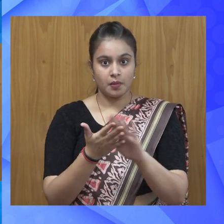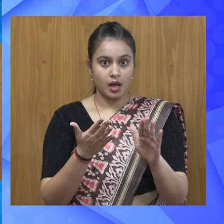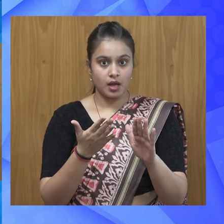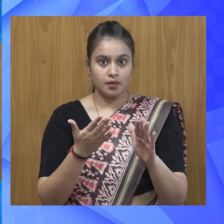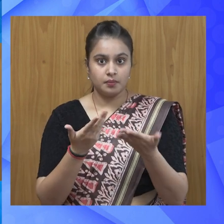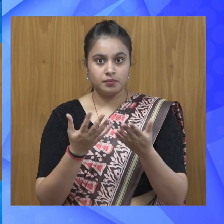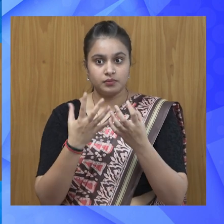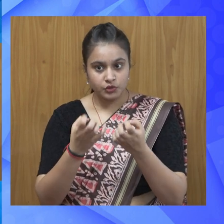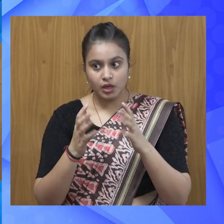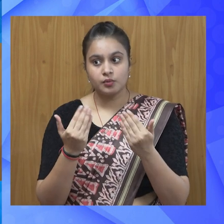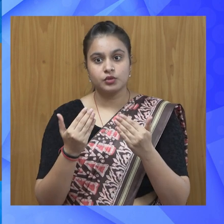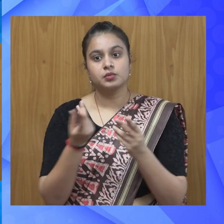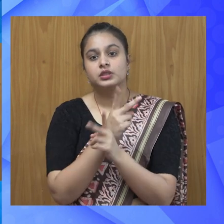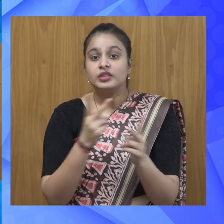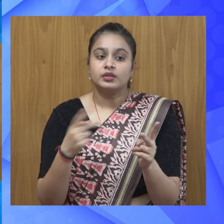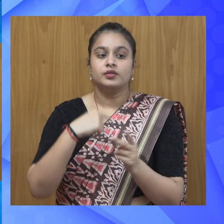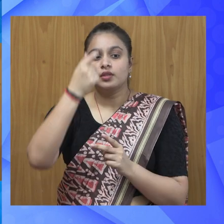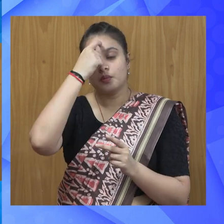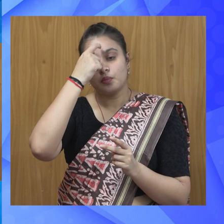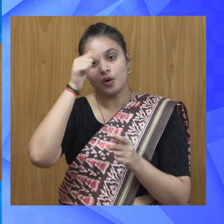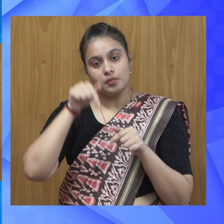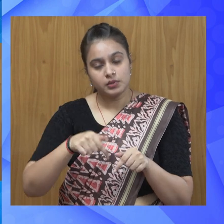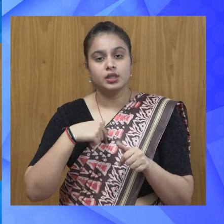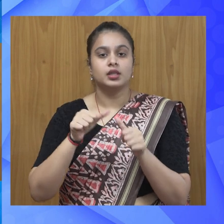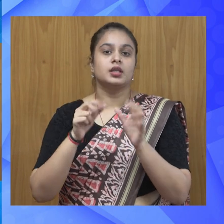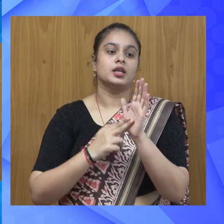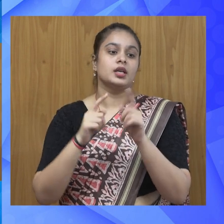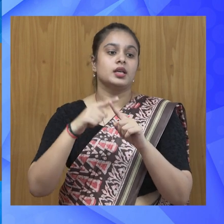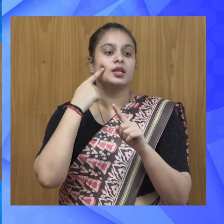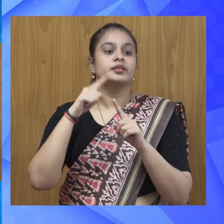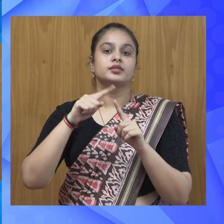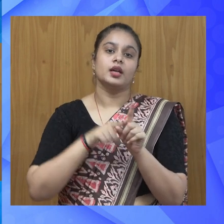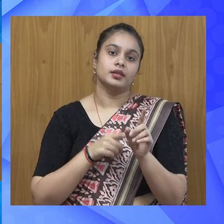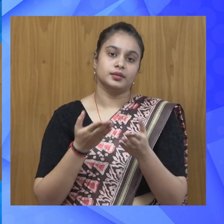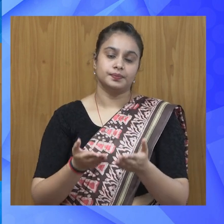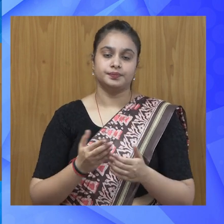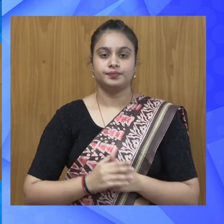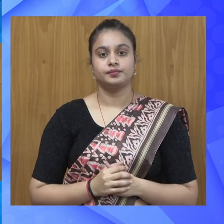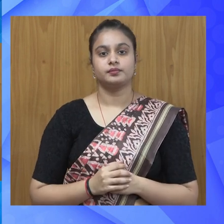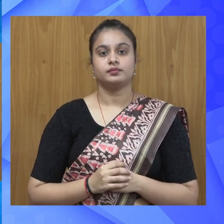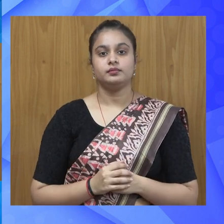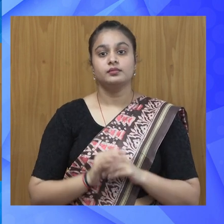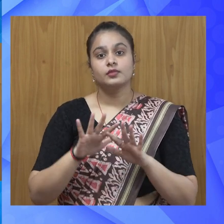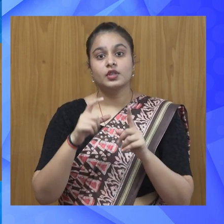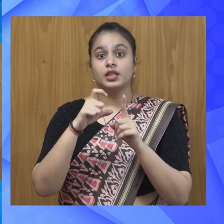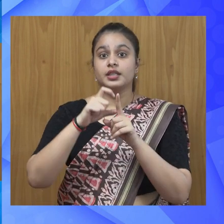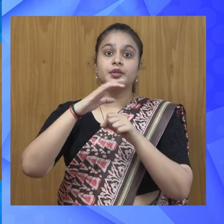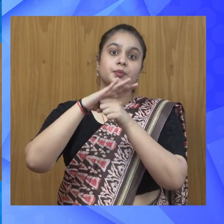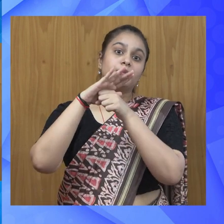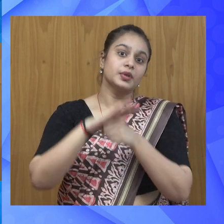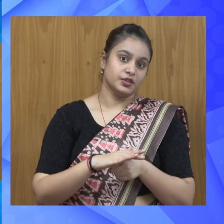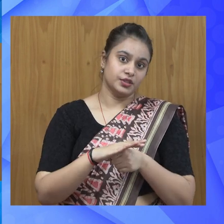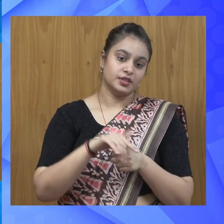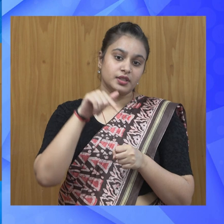एग्जॉस्टेड फॉर द स्ट्रेस, तो ये सारे सिम्टम जो है ये एंजाइटी के सिम्टम हो सकते हैं। अब डिप्रेशन क्या है? डिप्रेशन एक